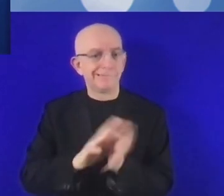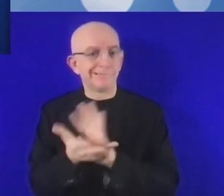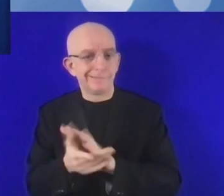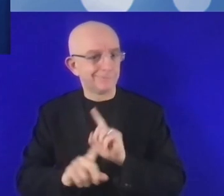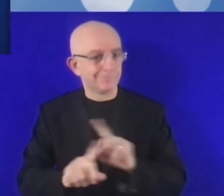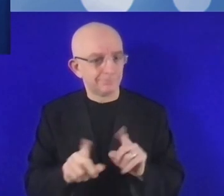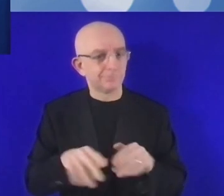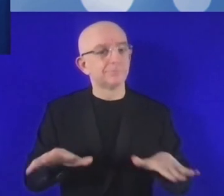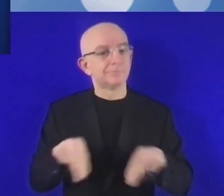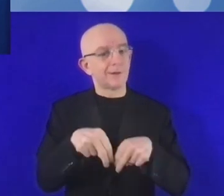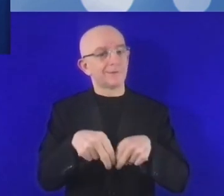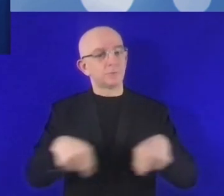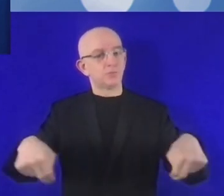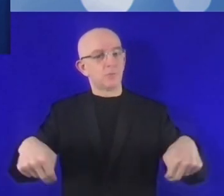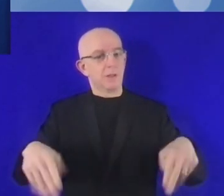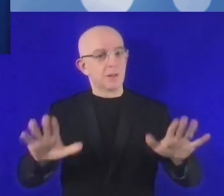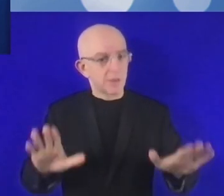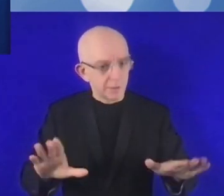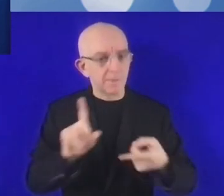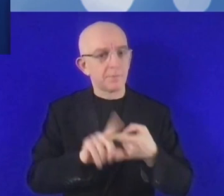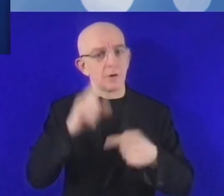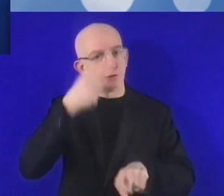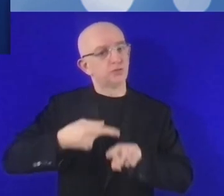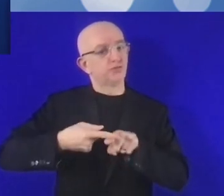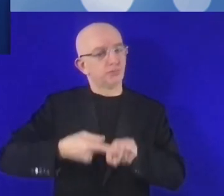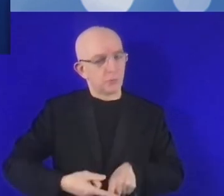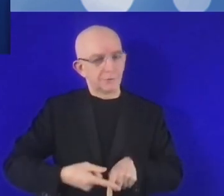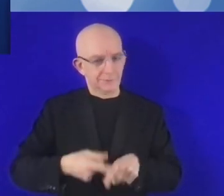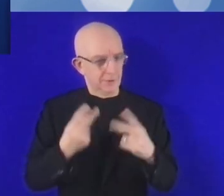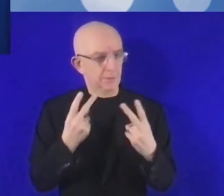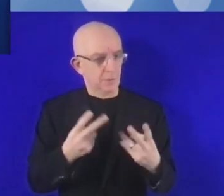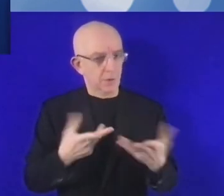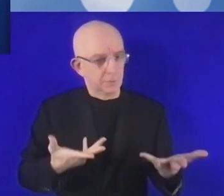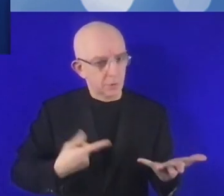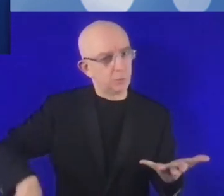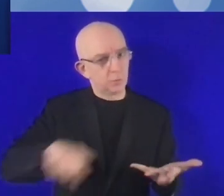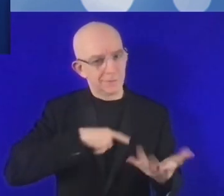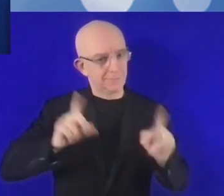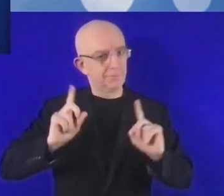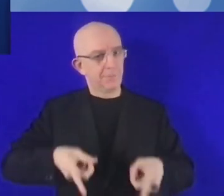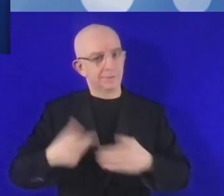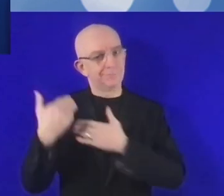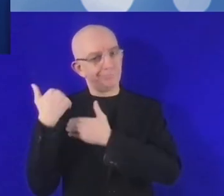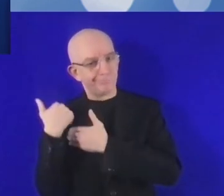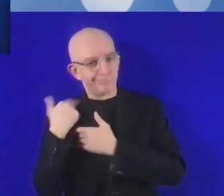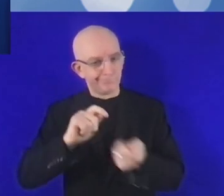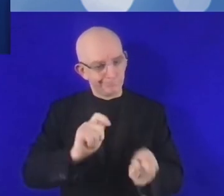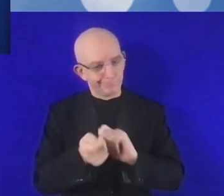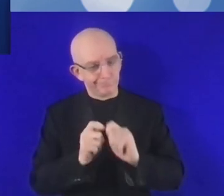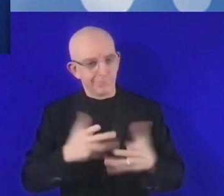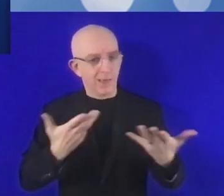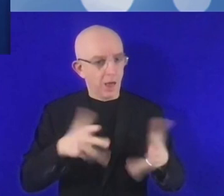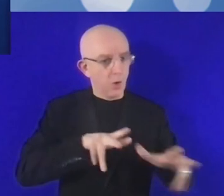базирующейся на взаимодоверии. И только от нас, мирового сообщества, зависит то, как мы будем формировать